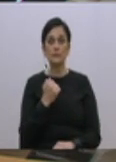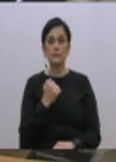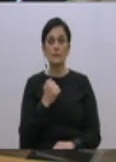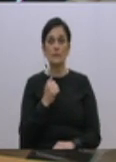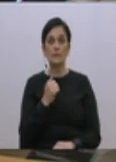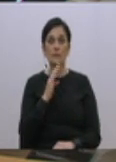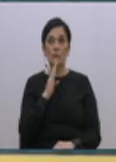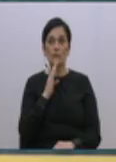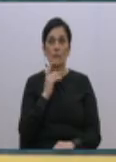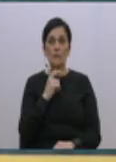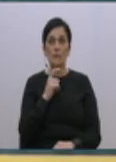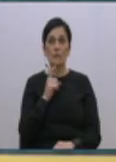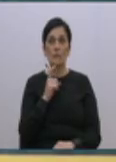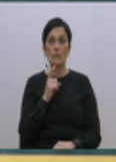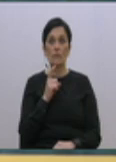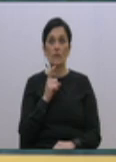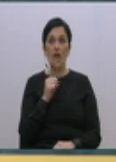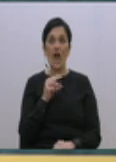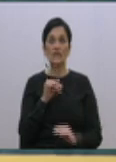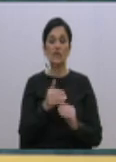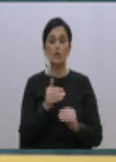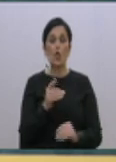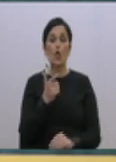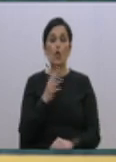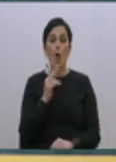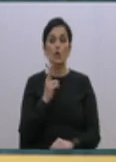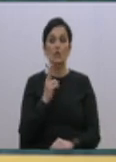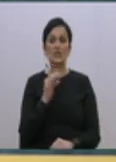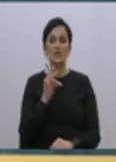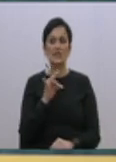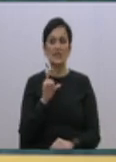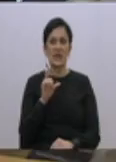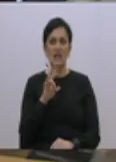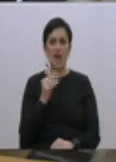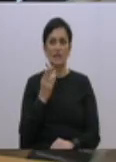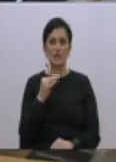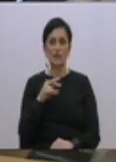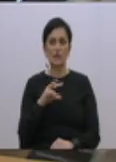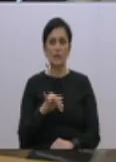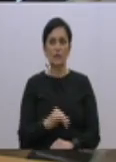ბატონი ხატია, მოგვიანებით გამოვა რომან გოცერიძე, ანა ნაცვლიშვილი.